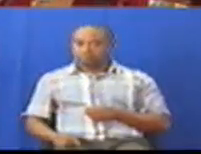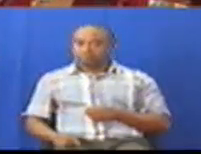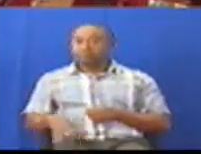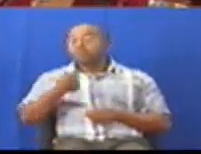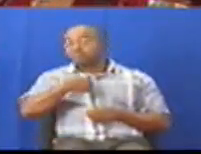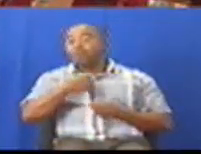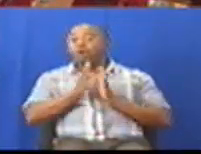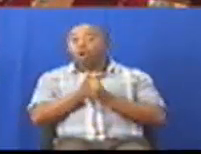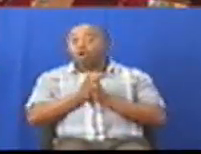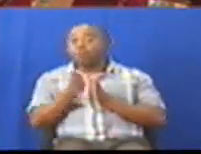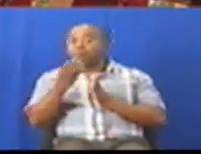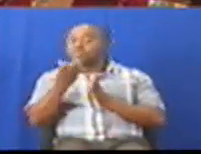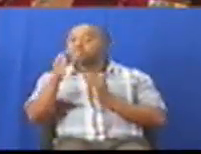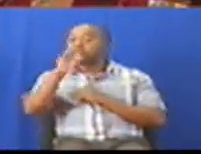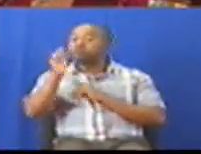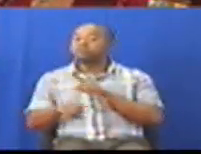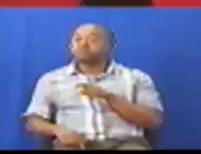Ninaomba fedha zaidi.